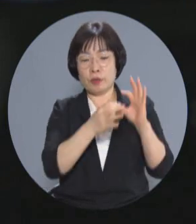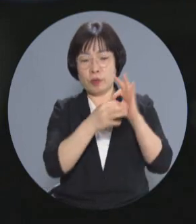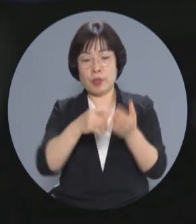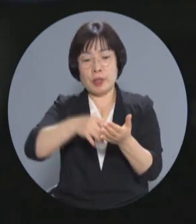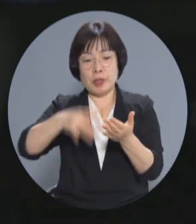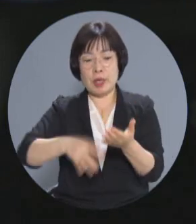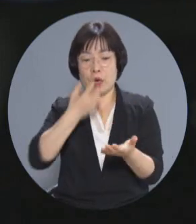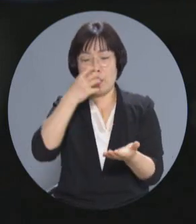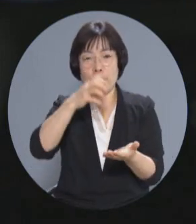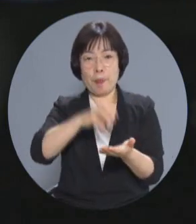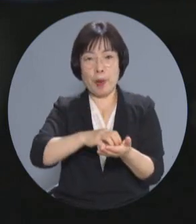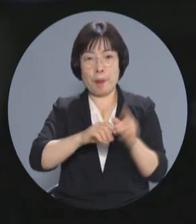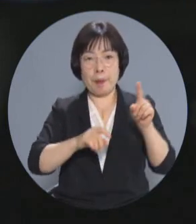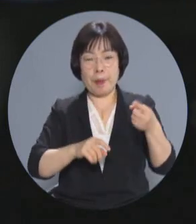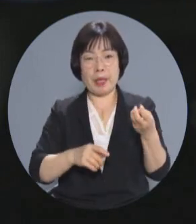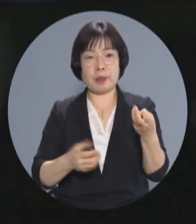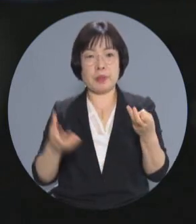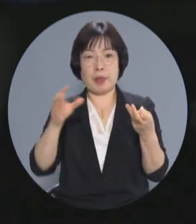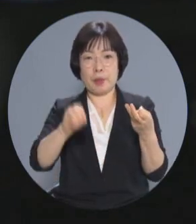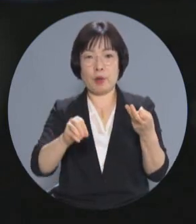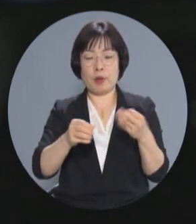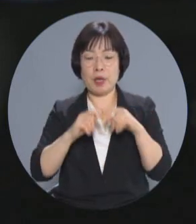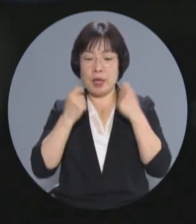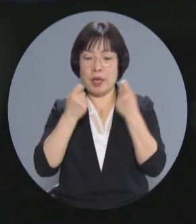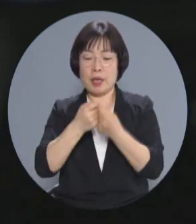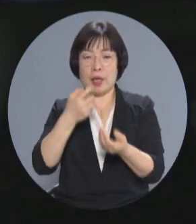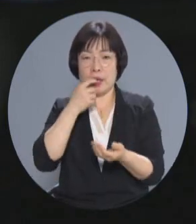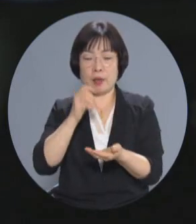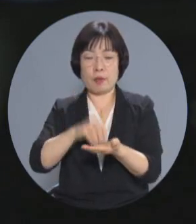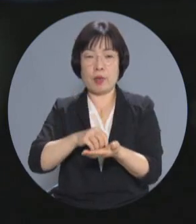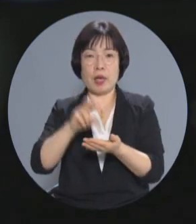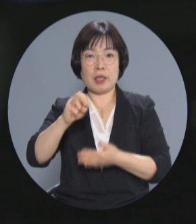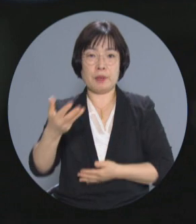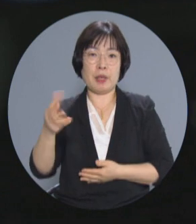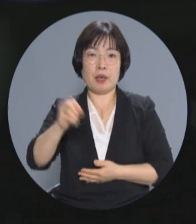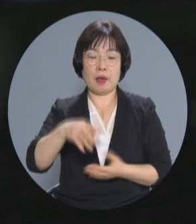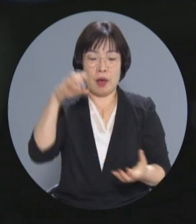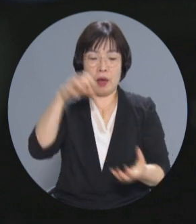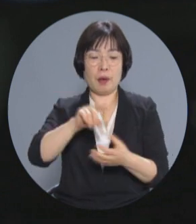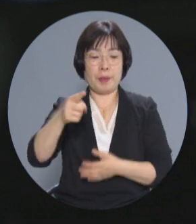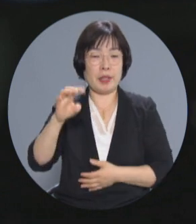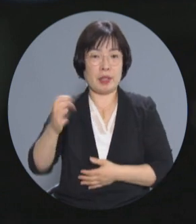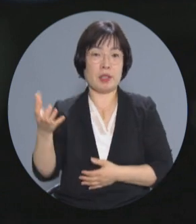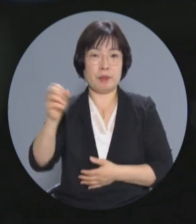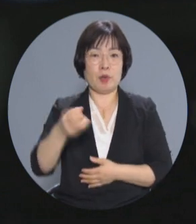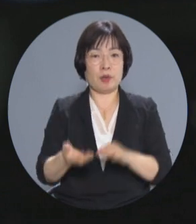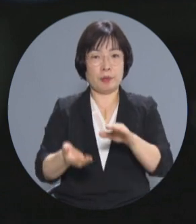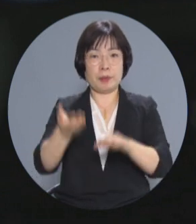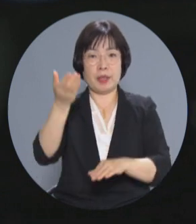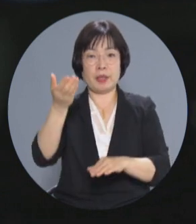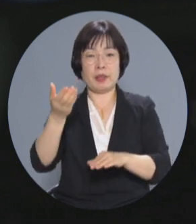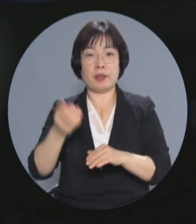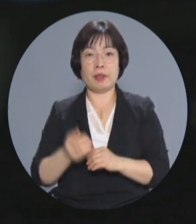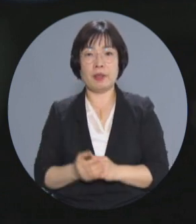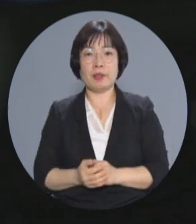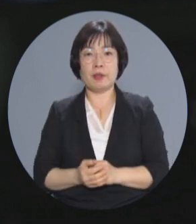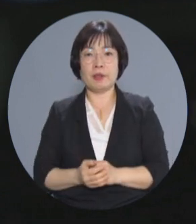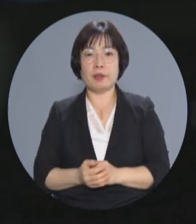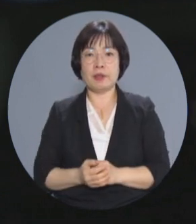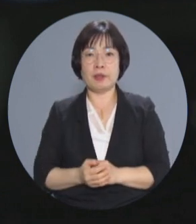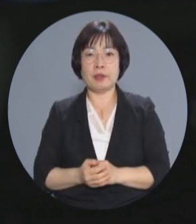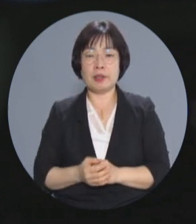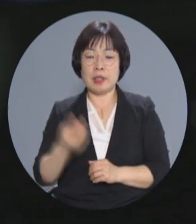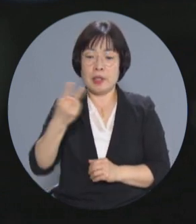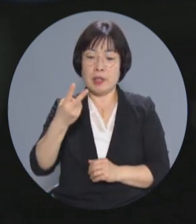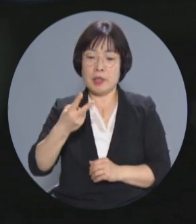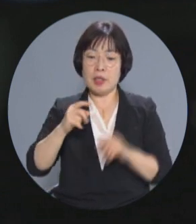세금은 법인택시의 113억 원, 개인택시의 28억 원 등 140억 원이 넘습니다. 아직